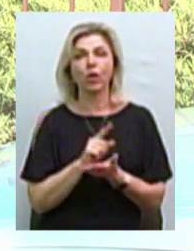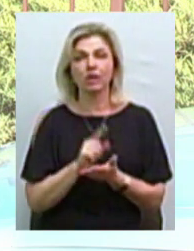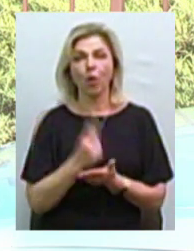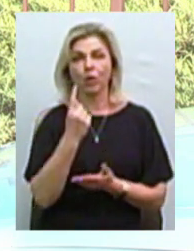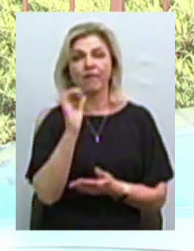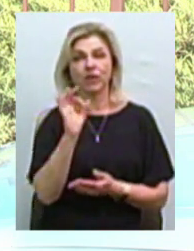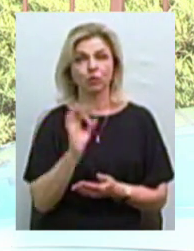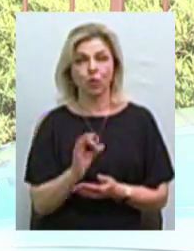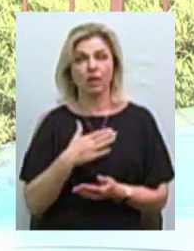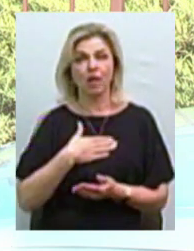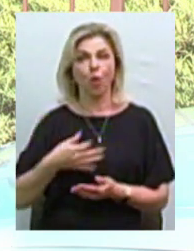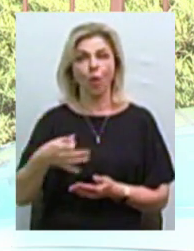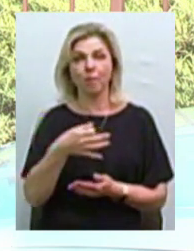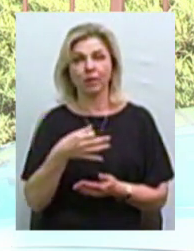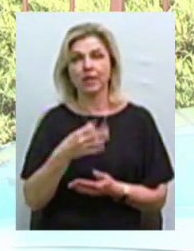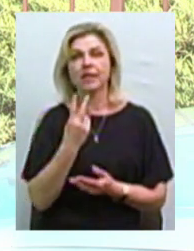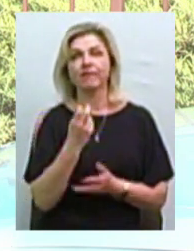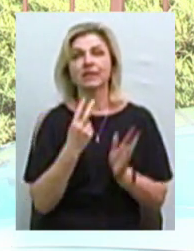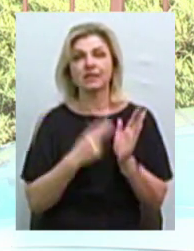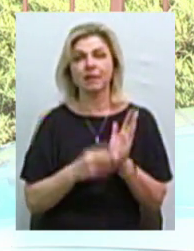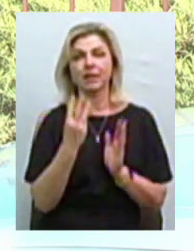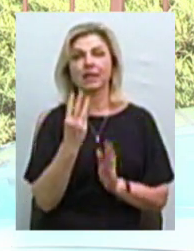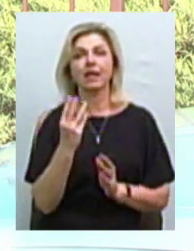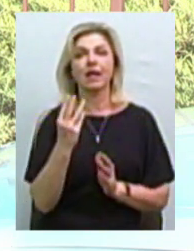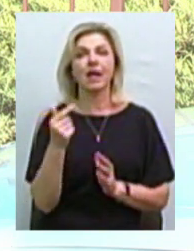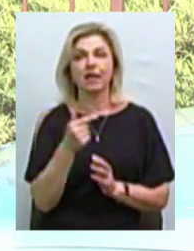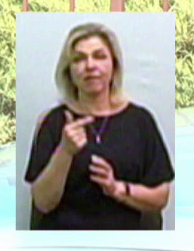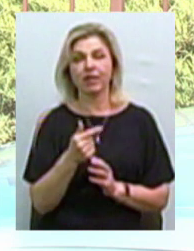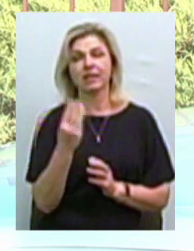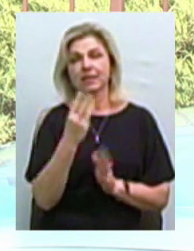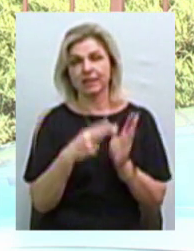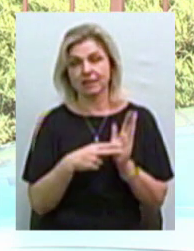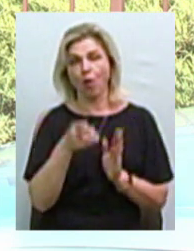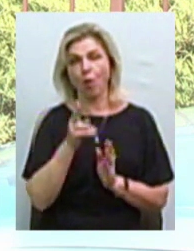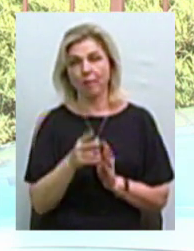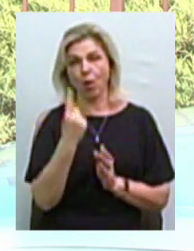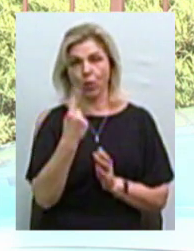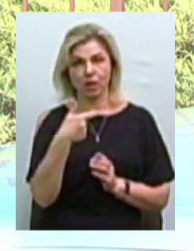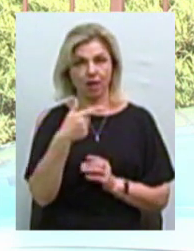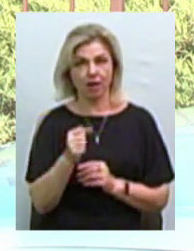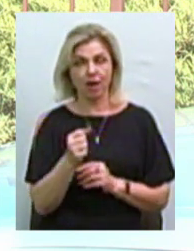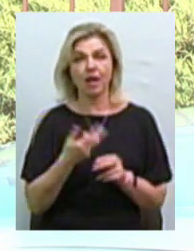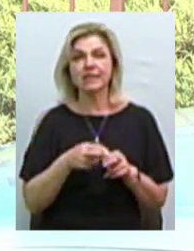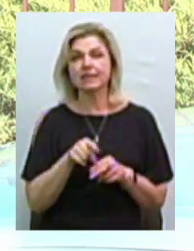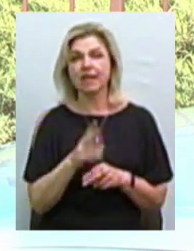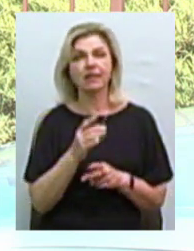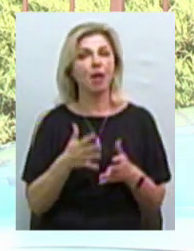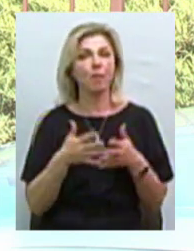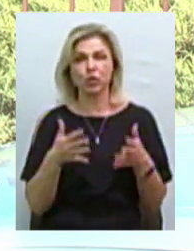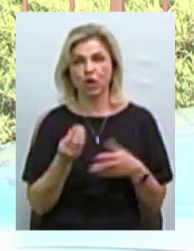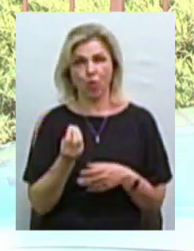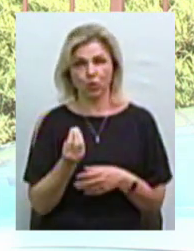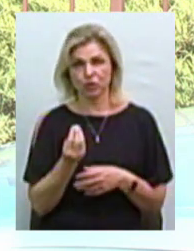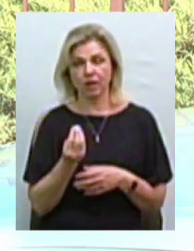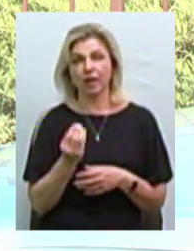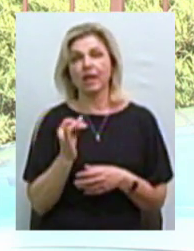1%, сьогодні по нашій області складає 273 гривні 37 копійок з гектару. Тобто це не великі кошти, які